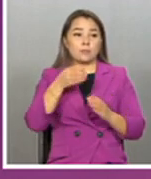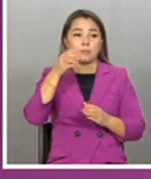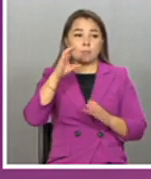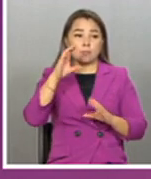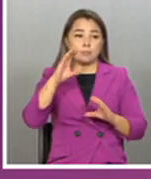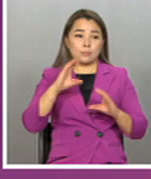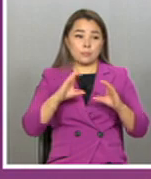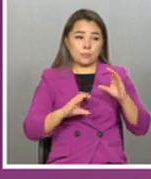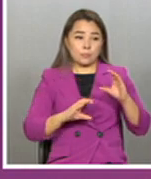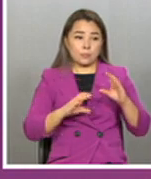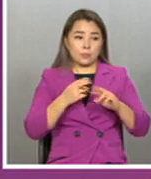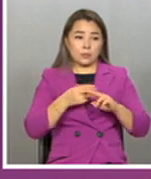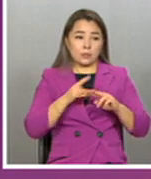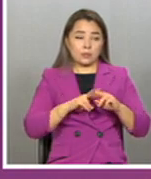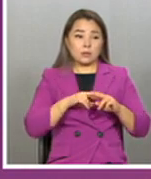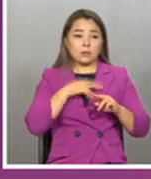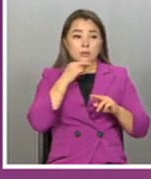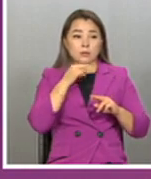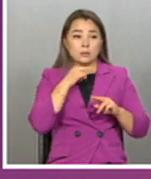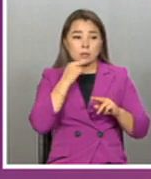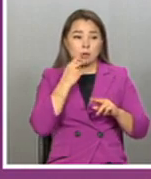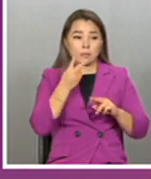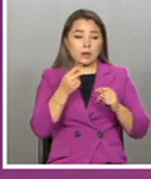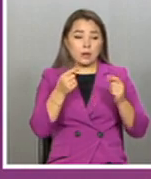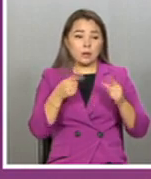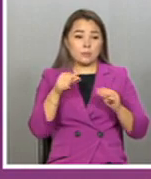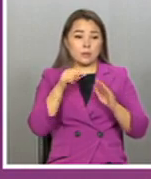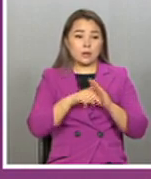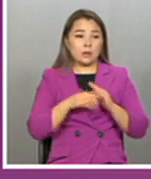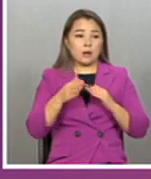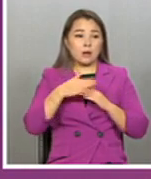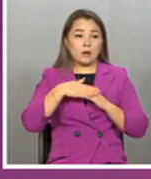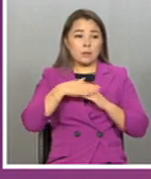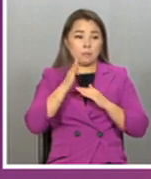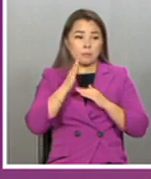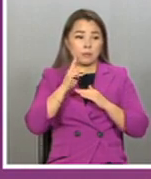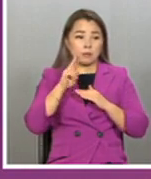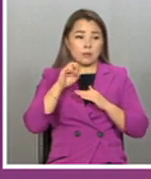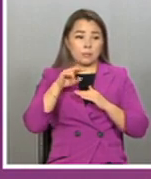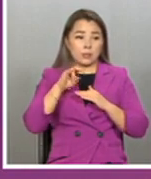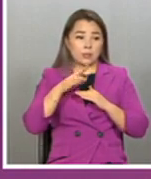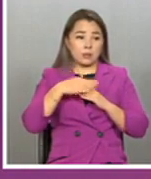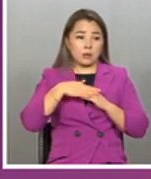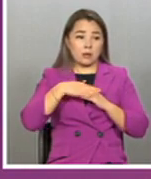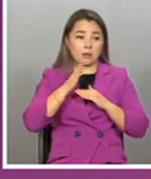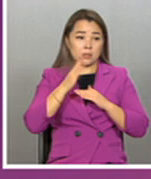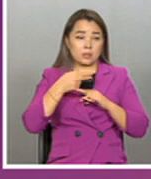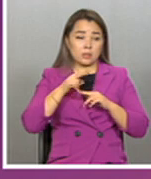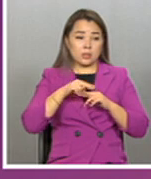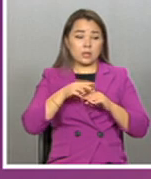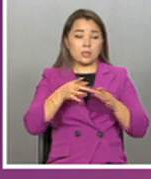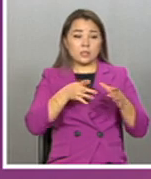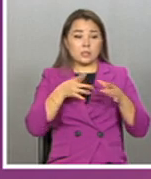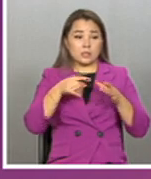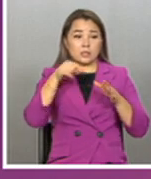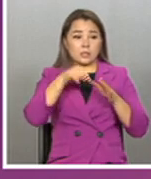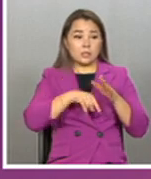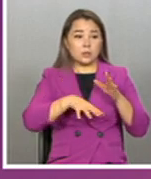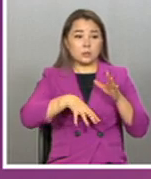бастағанда оның қапталындағы клапан ашылып, яғни жанғышша цилиндр ішіне қарай